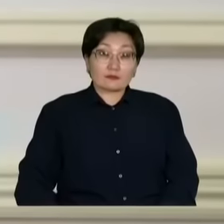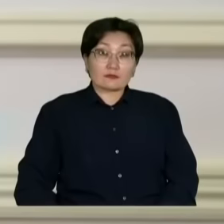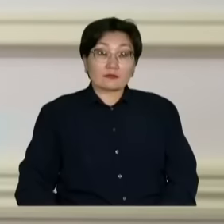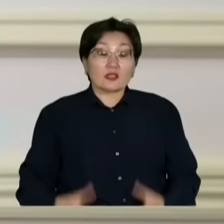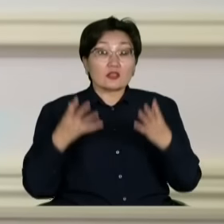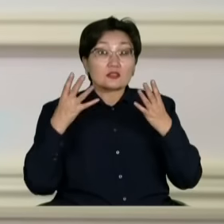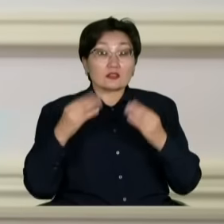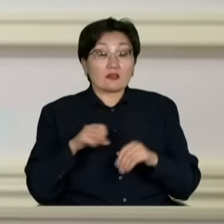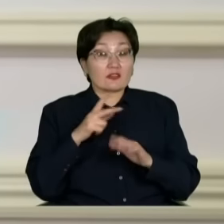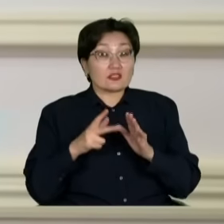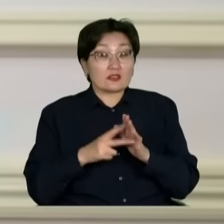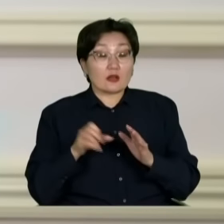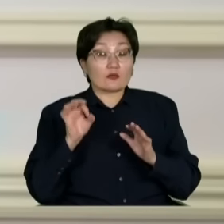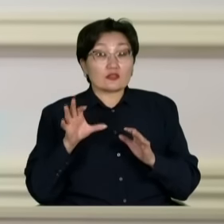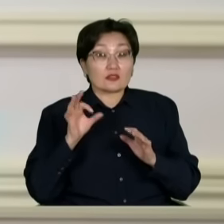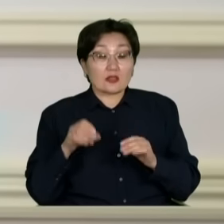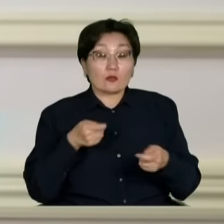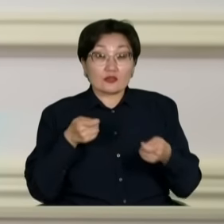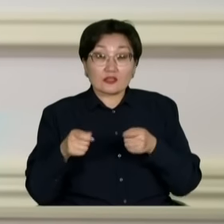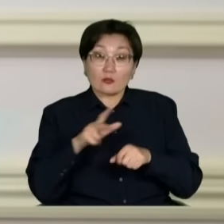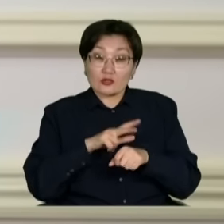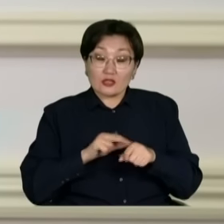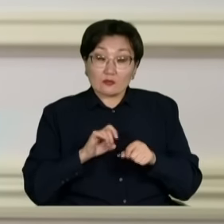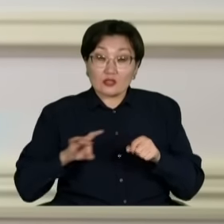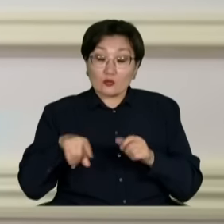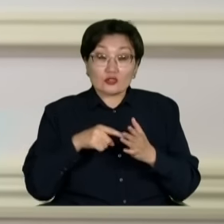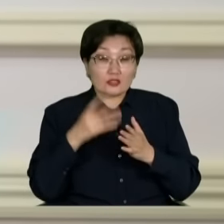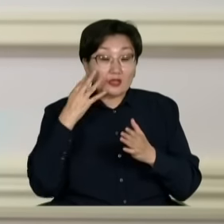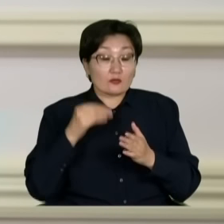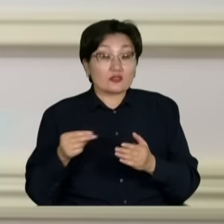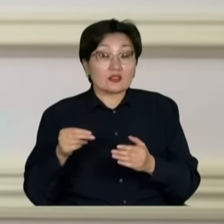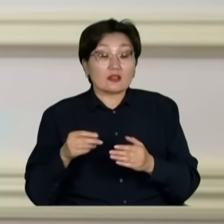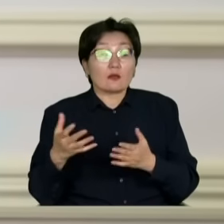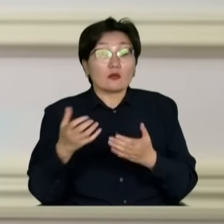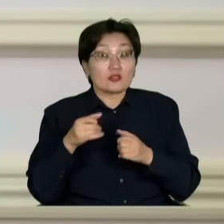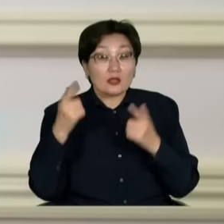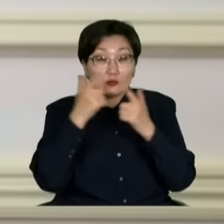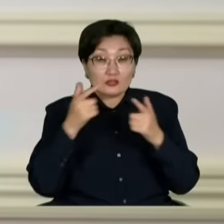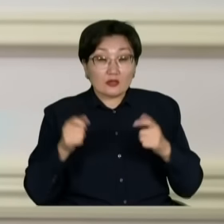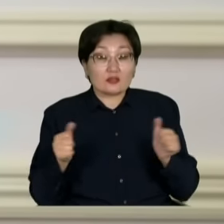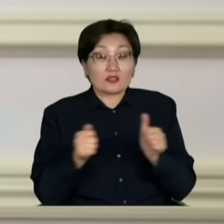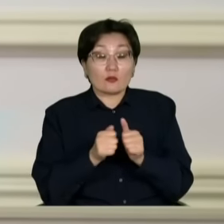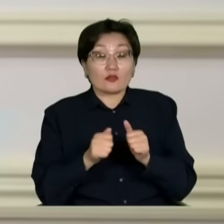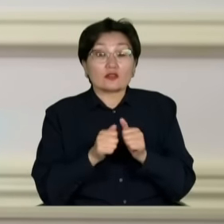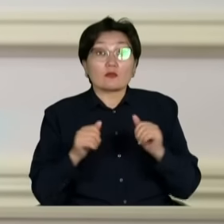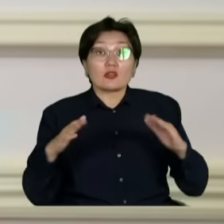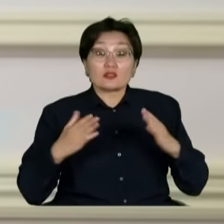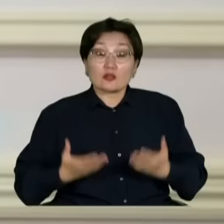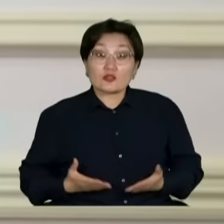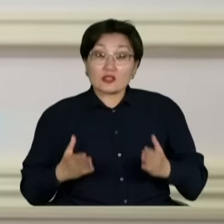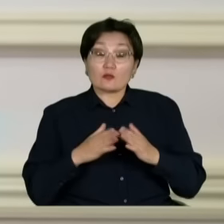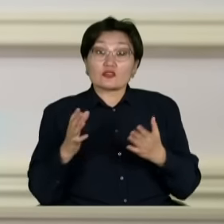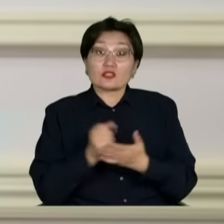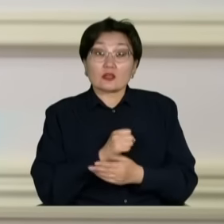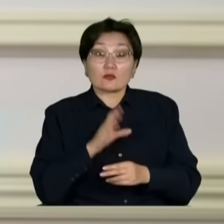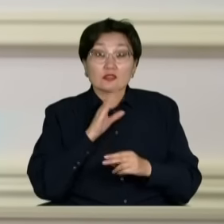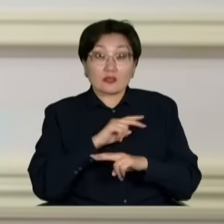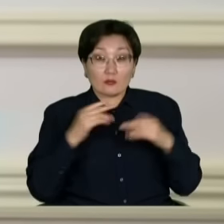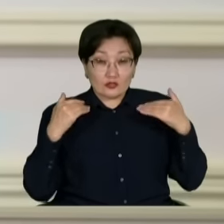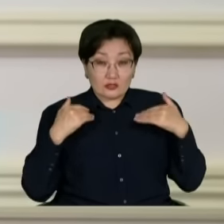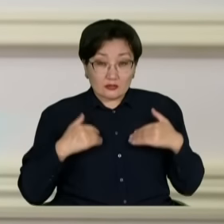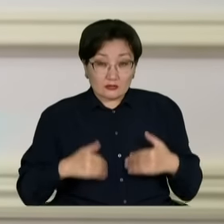днём 18 октября в управлении полиции района Алмааты поступило сообщение о том что возле подъезда жилого дома обнаружена девушка без